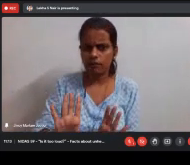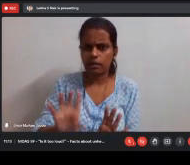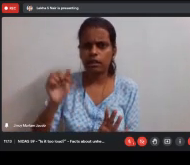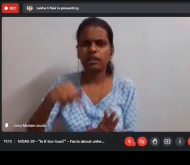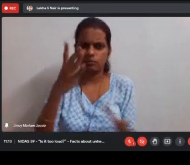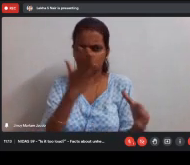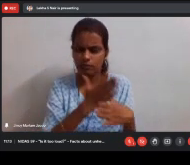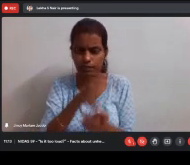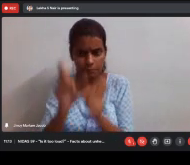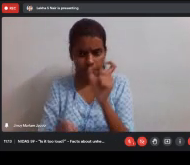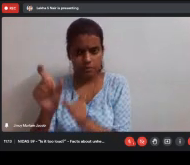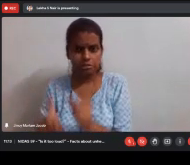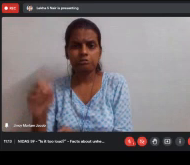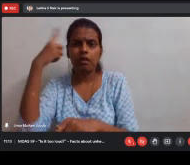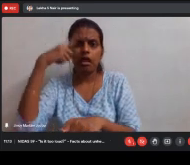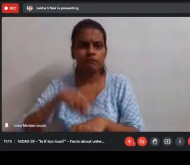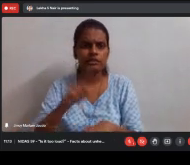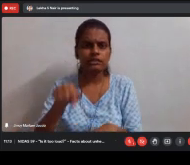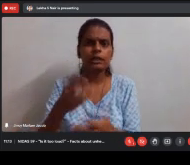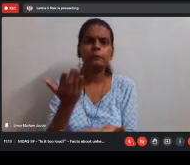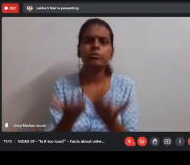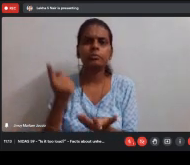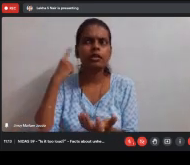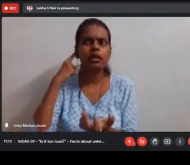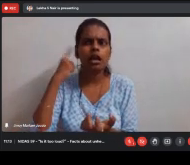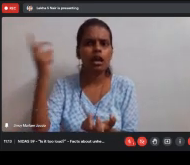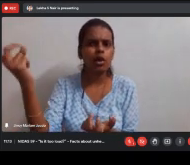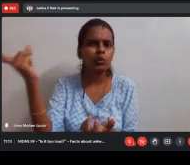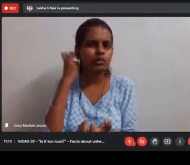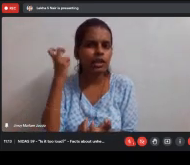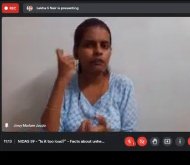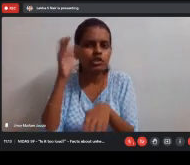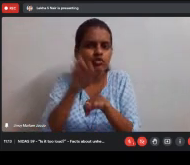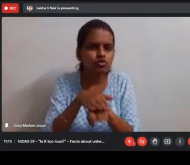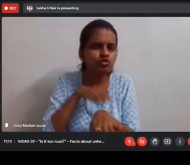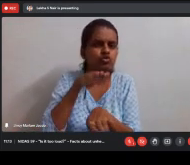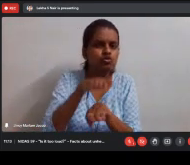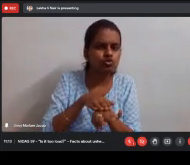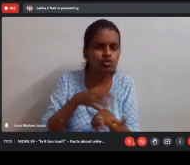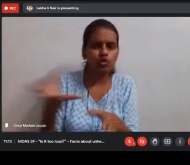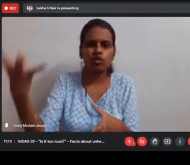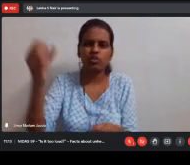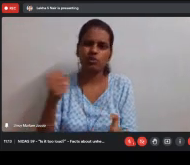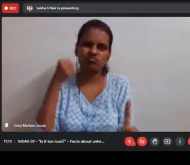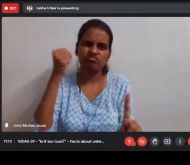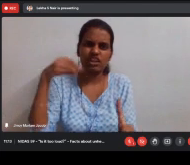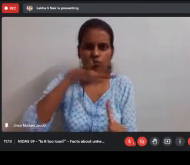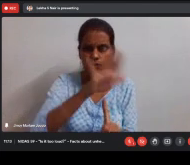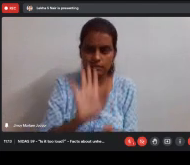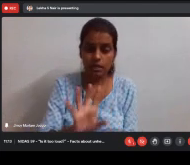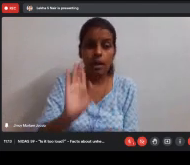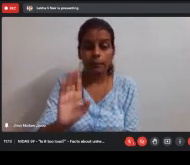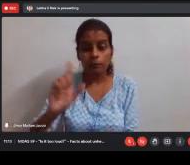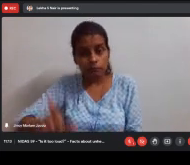നമ്മളെ ഒരു അപകടകരമായ രീതിയിലുള്ള ഉച്ച കേൾപ്പിക്കുന്ന അവസ്ഥകളാണ്. അപ്പൊ ഇങ്ങനെയുള്ള ഇത് സംഭവിക്കും.